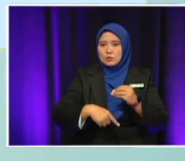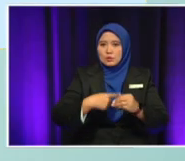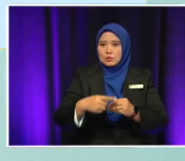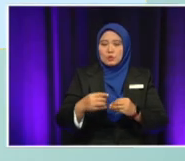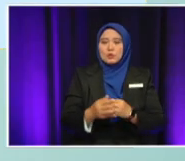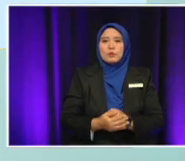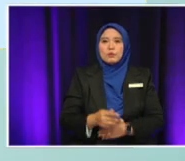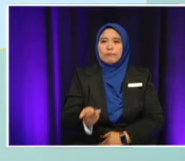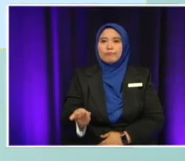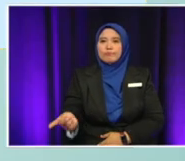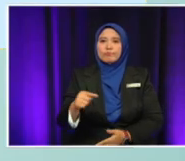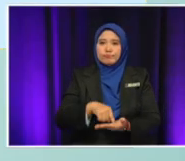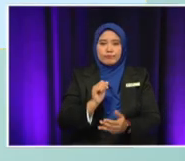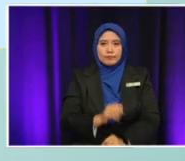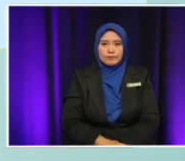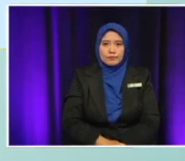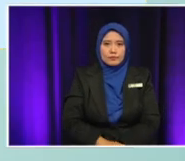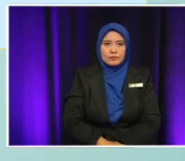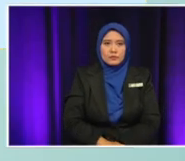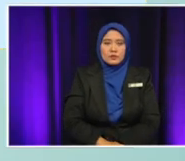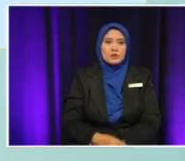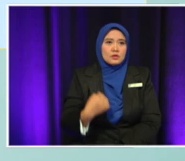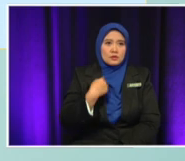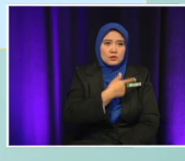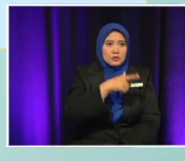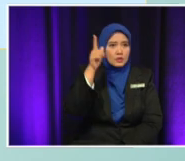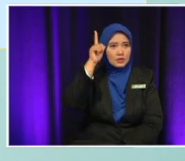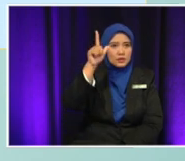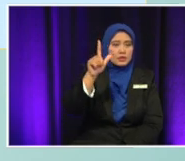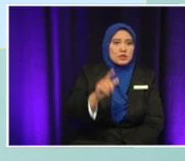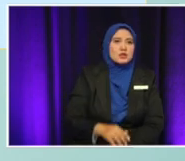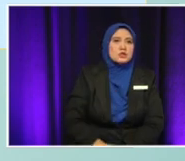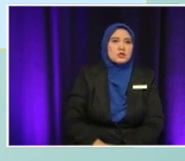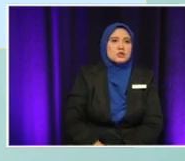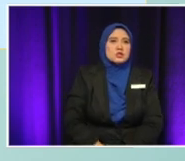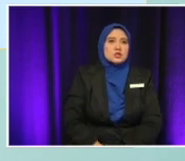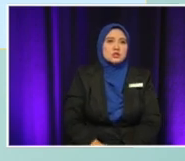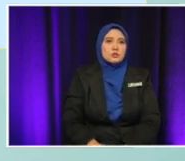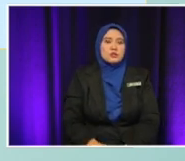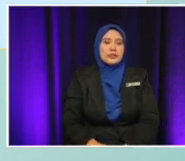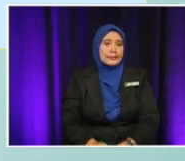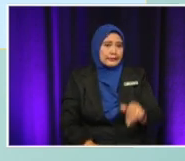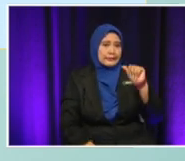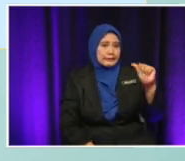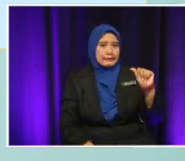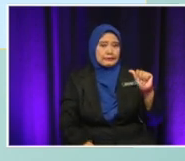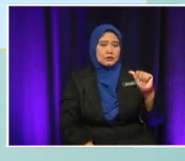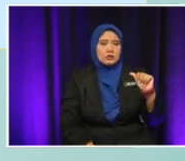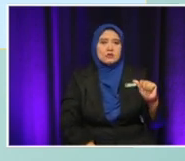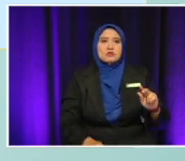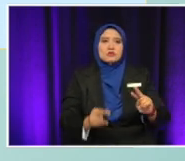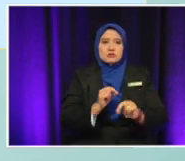terdapat di dalam soal dan contohnya soal dan bagian ini kita jawab soal dan bagian yaitu Nyatakan dua jenis bahan